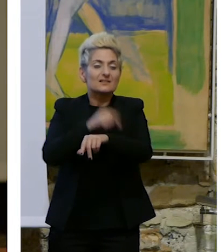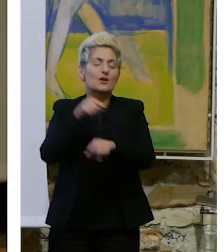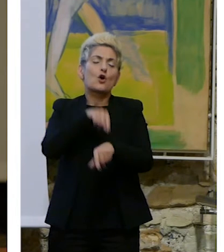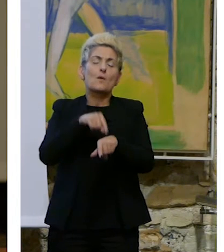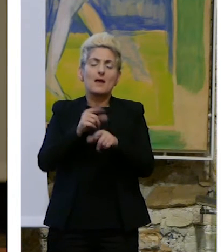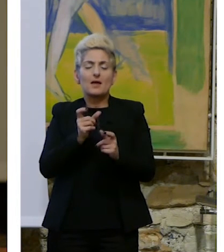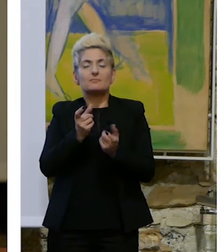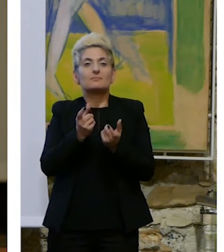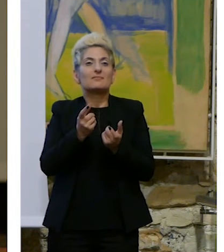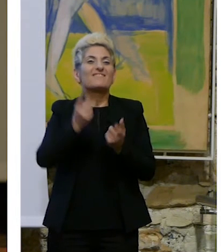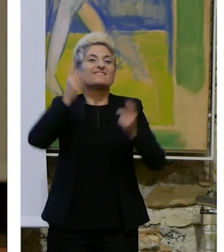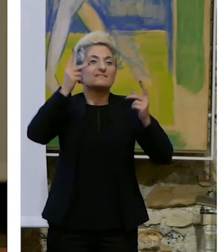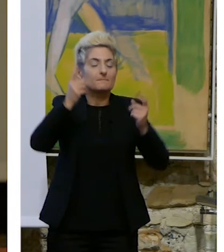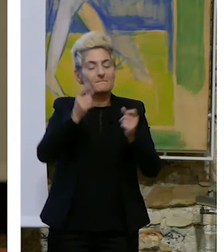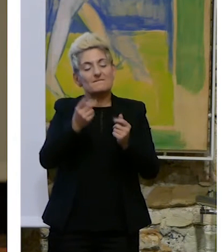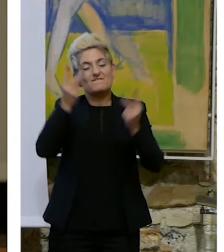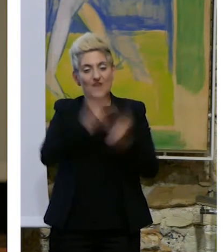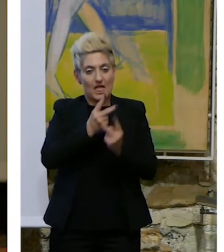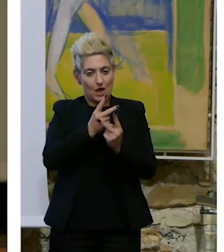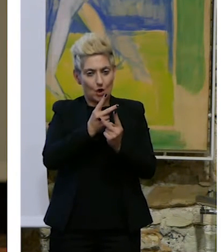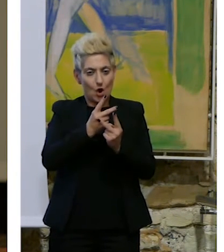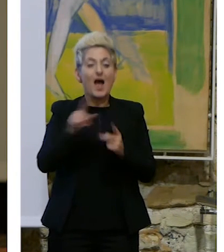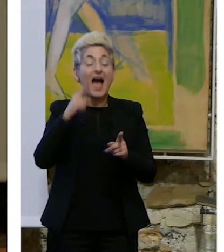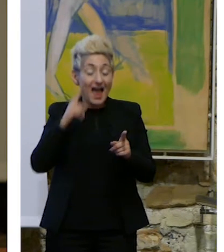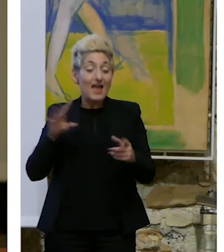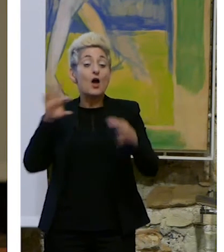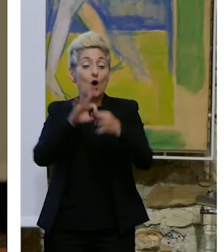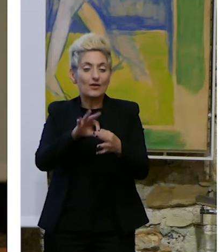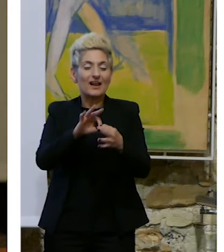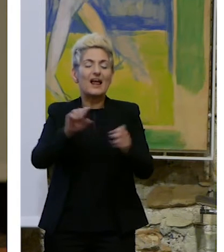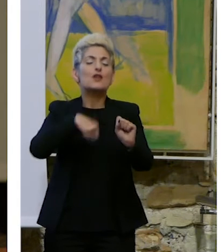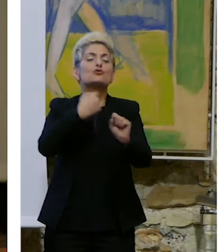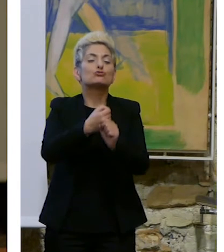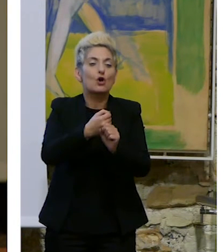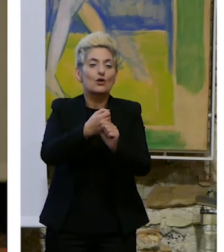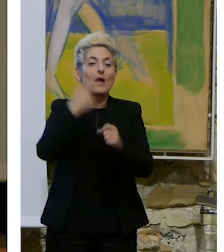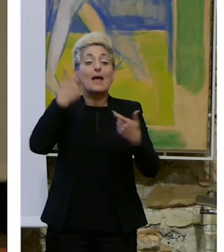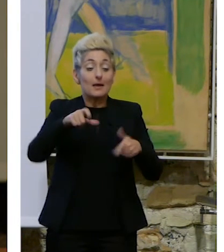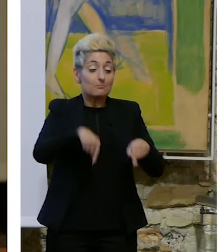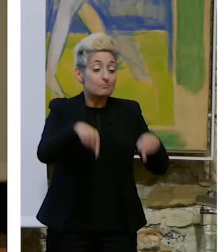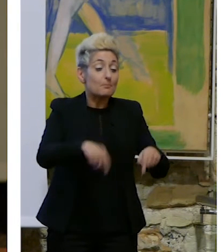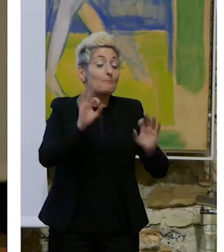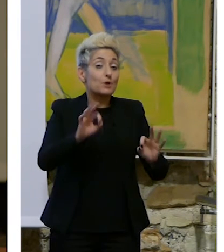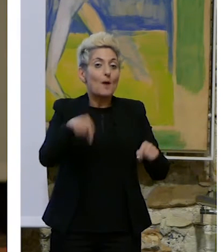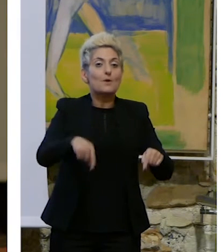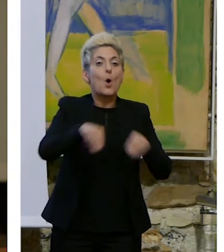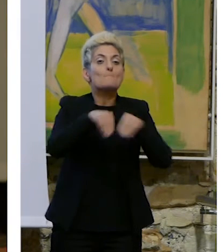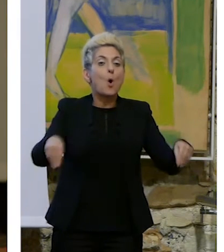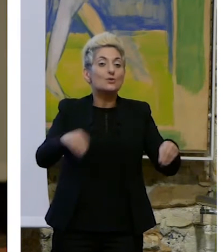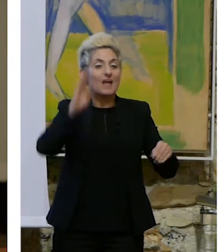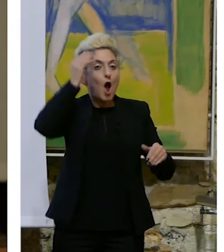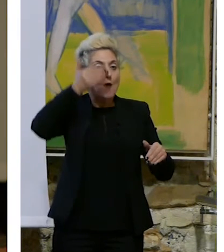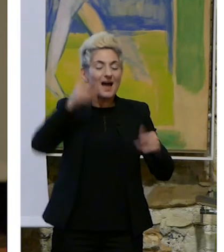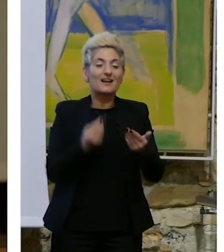dei materiali. E torno alla storia banale del motivo per il quale il museo è nato qua. Perché